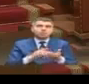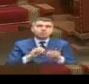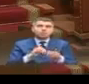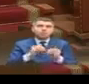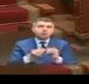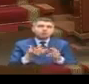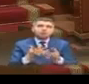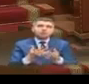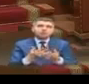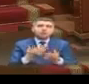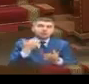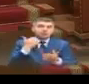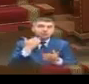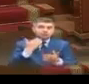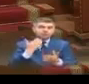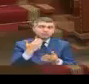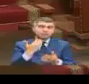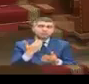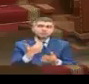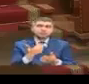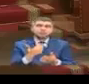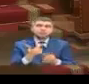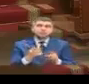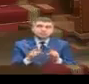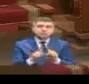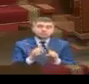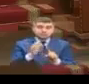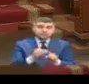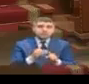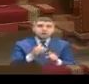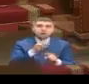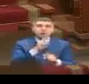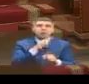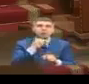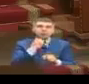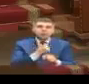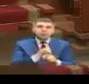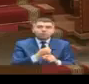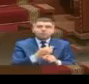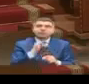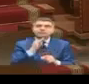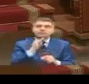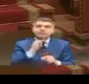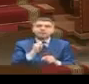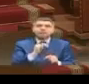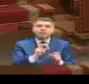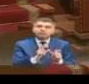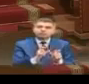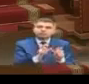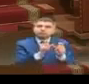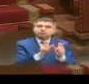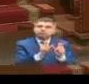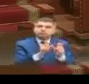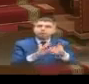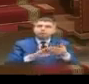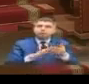يتعلق بالفساد لابد أن أجدد عزم وإرادة الحكومة على المحاربة الحازمة والصارمة لكل